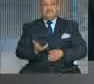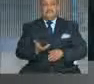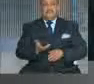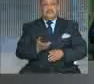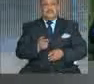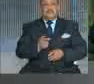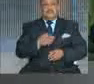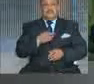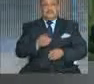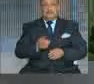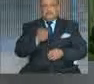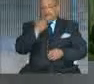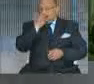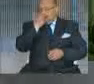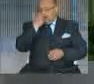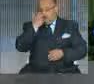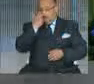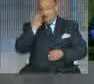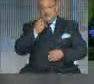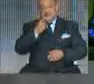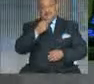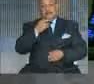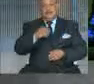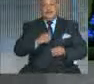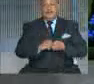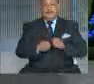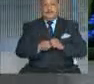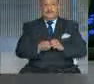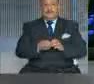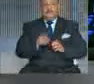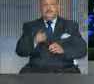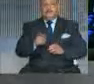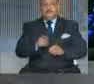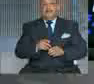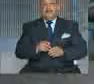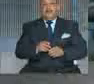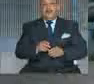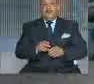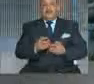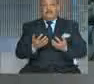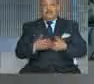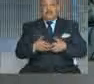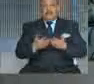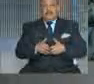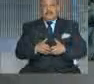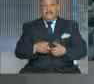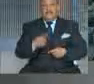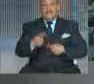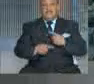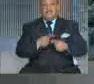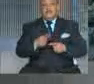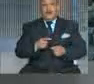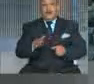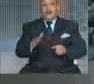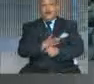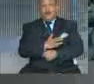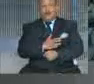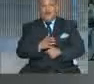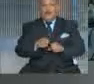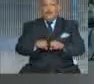نقصين في كل شيء. إشكاليات أكد معتمد تالا أن تجاوزها يكون فقط بتعجيل تفعيل مشروع المستشفى الجهوي